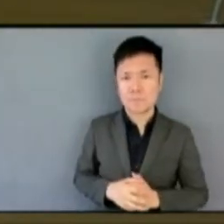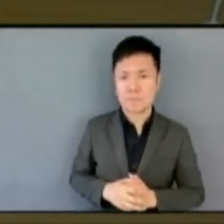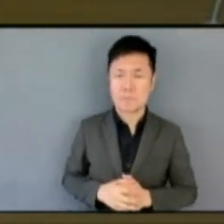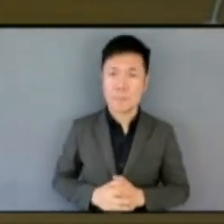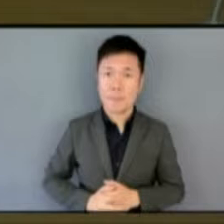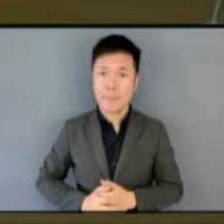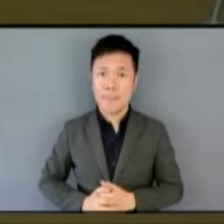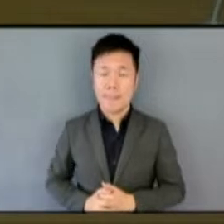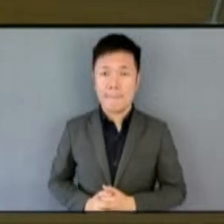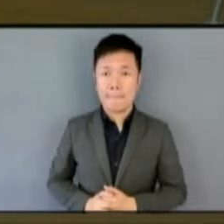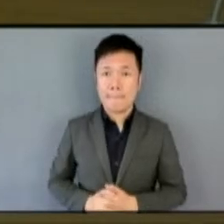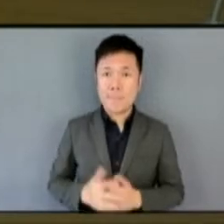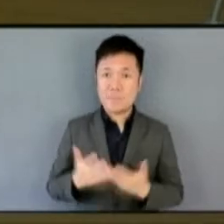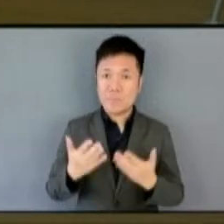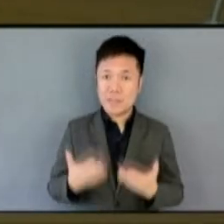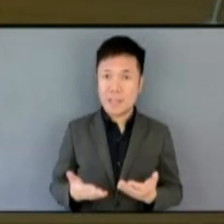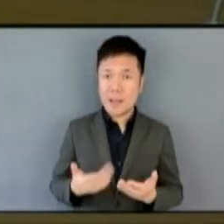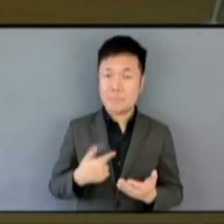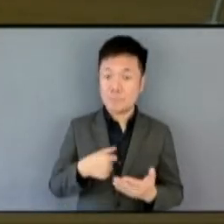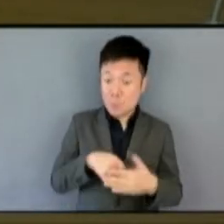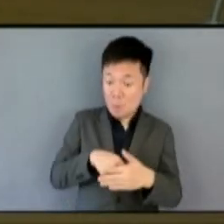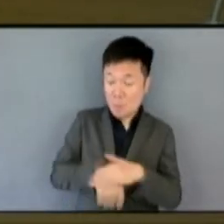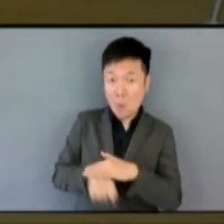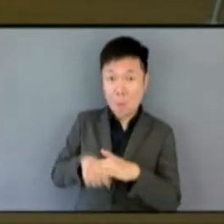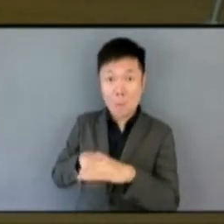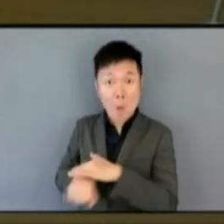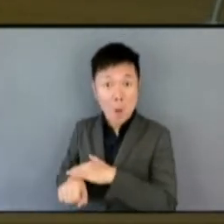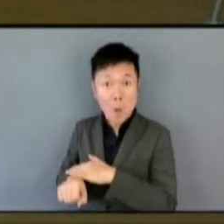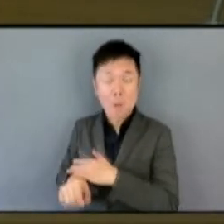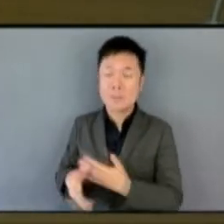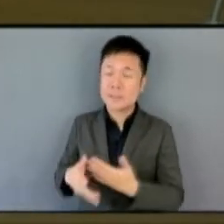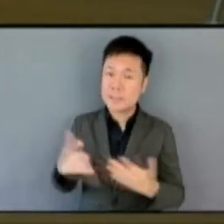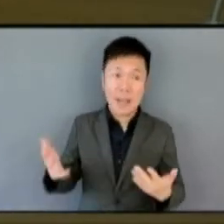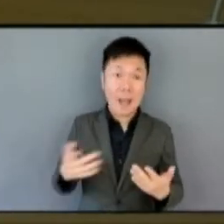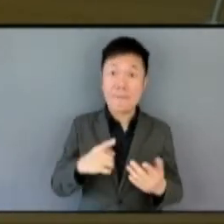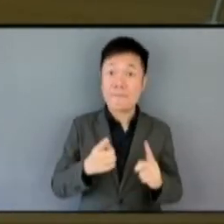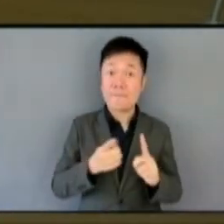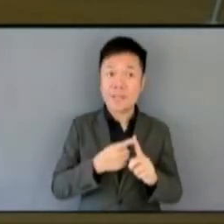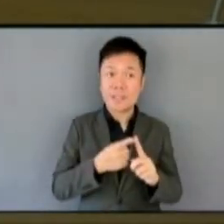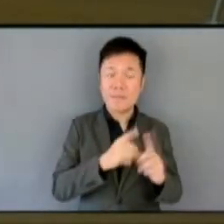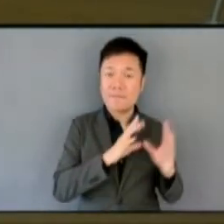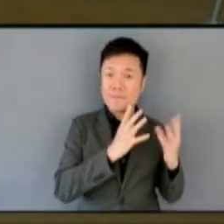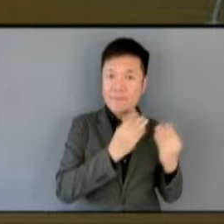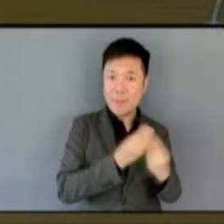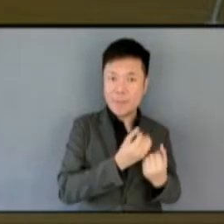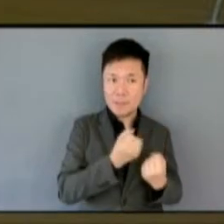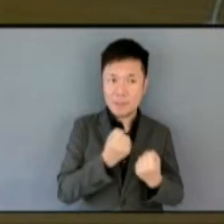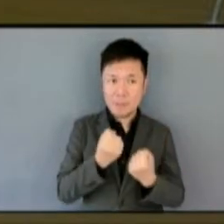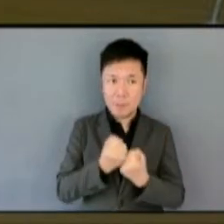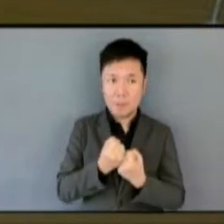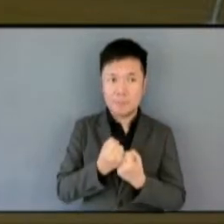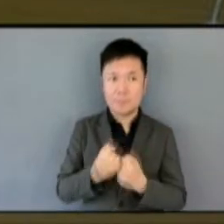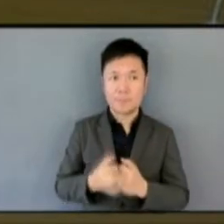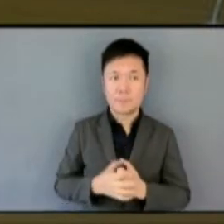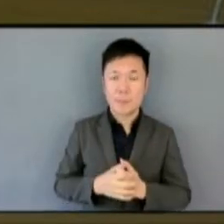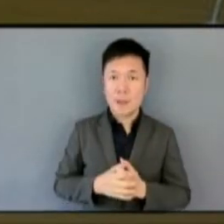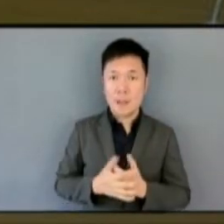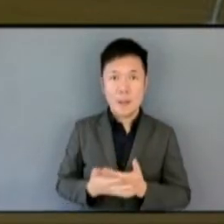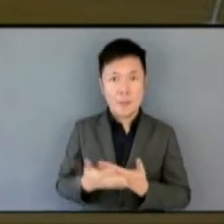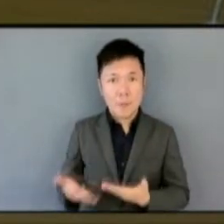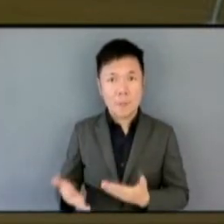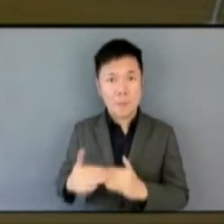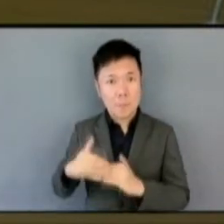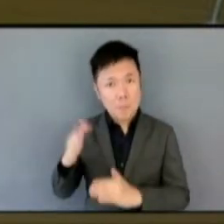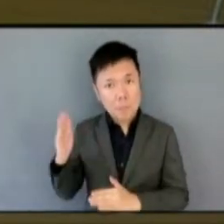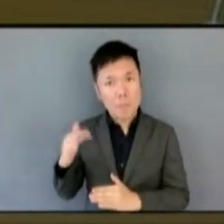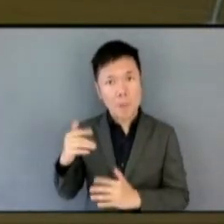и воспитанием детей прямой материальной помощи в виде единовременных и периодических выплат и